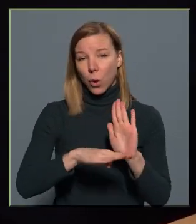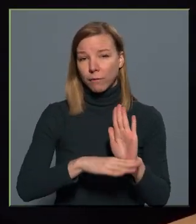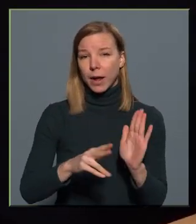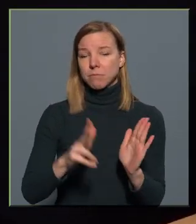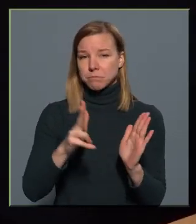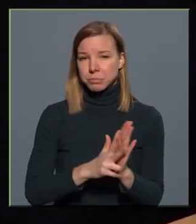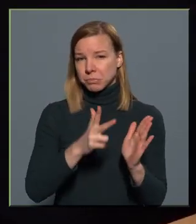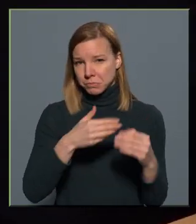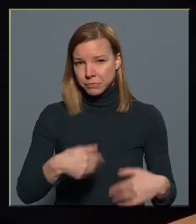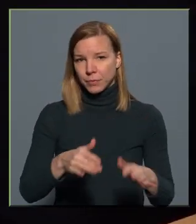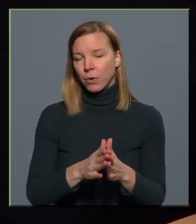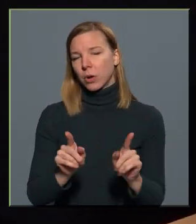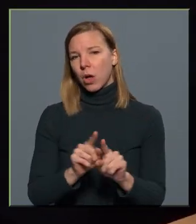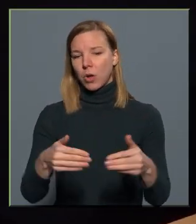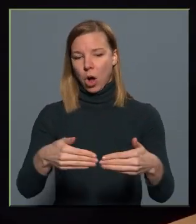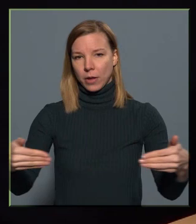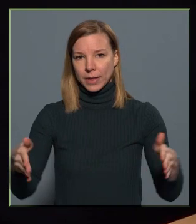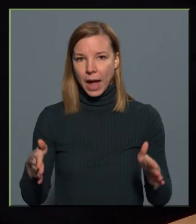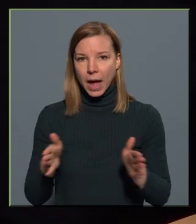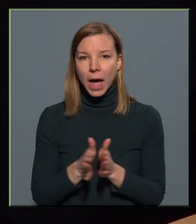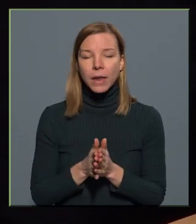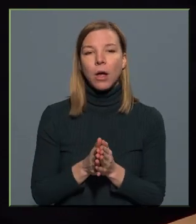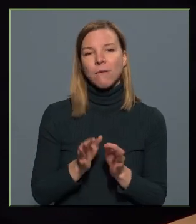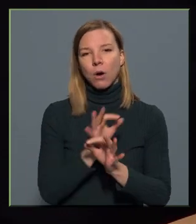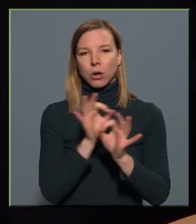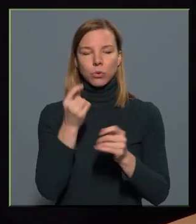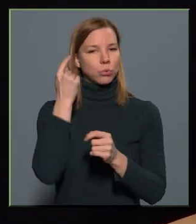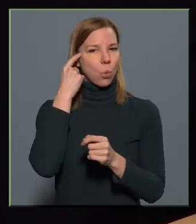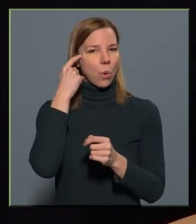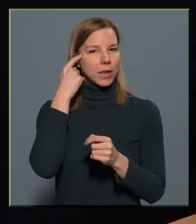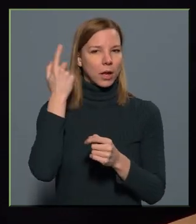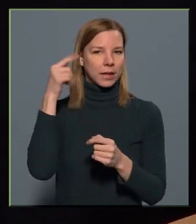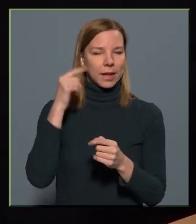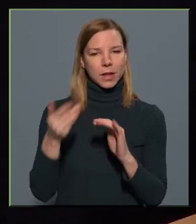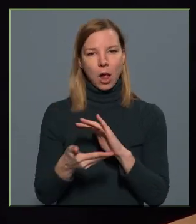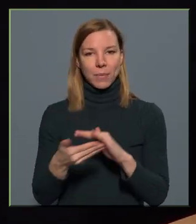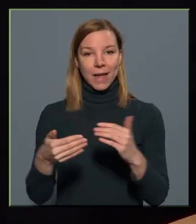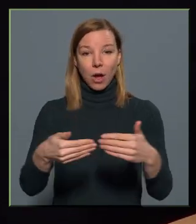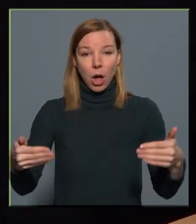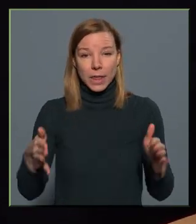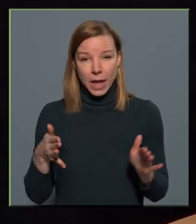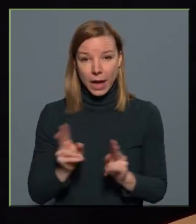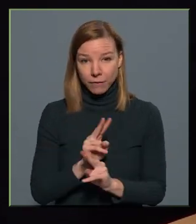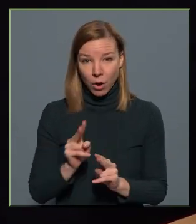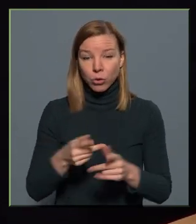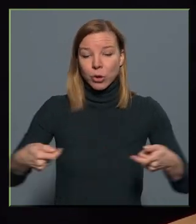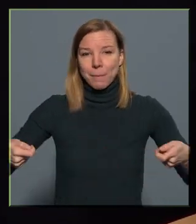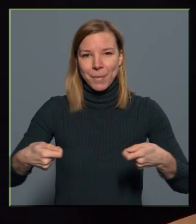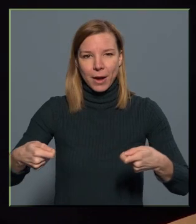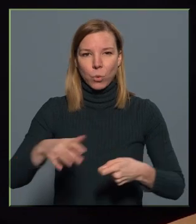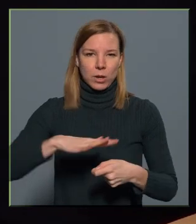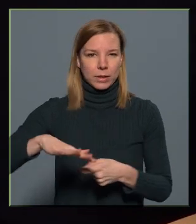akár valamiféle úgymond a józanész szabta határok, mármint hogy mekkora területet